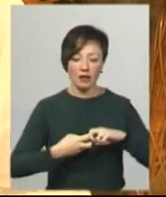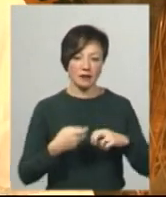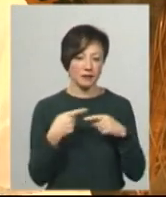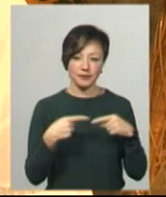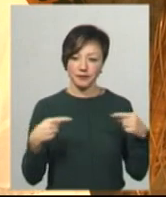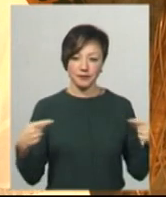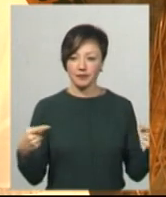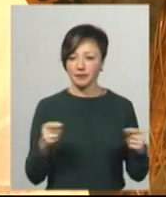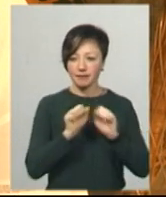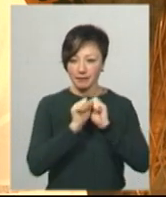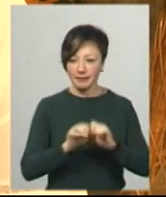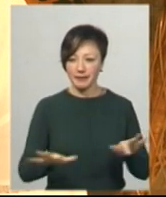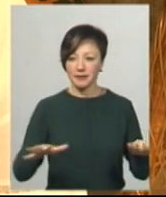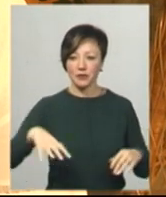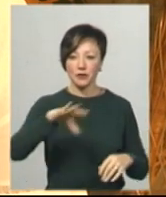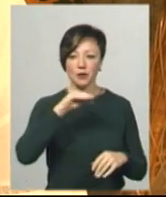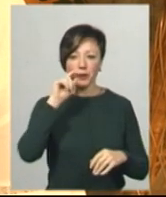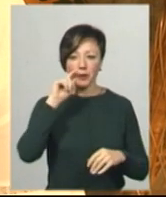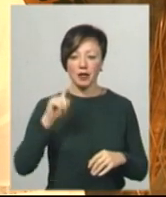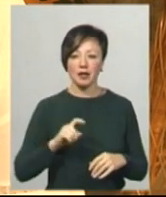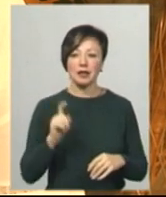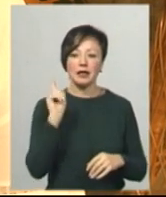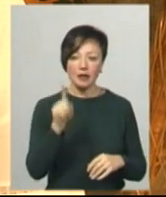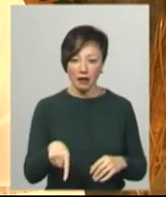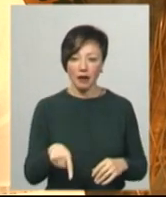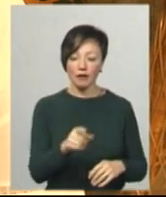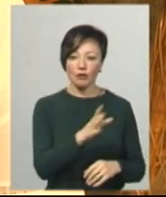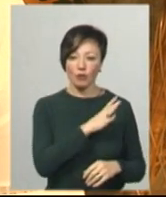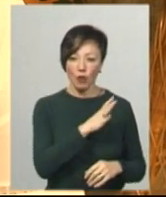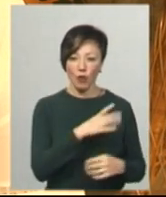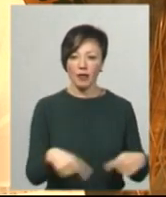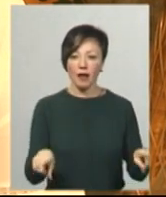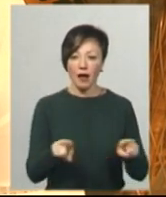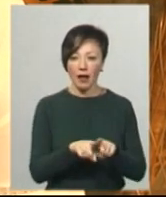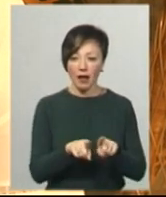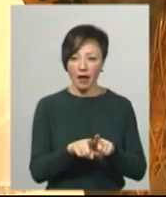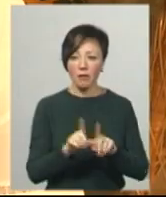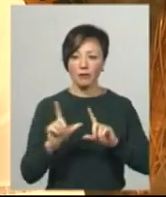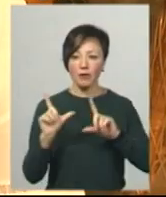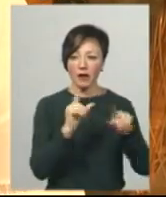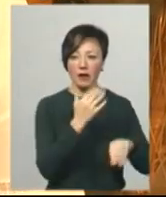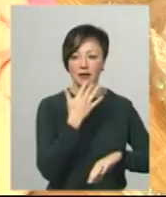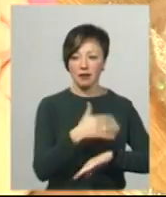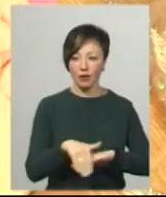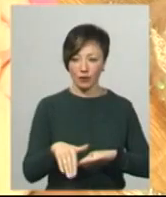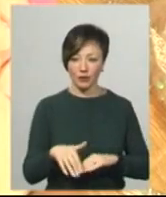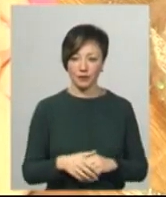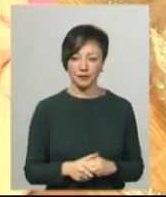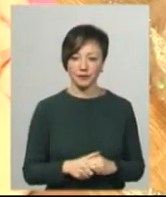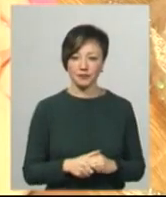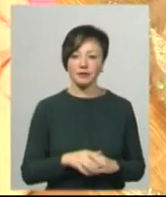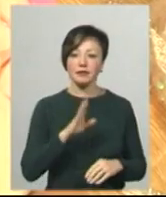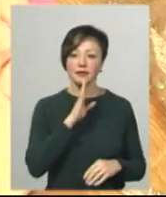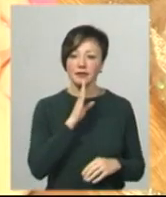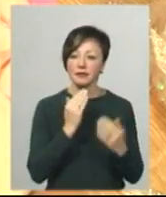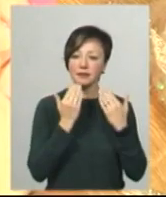Так вони по Україні. І навіть було таке, що пару прикрас поїхали за кордон в мене. До майстрині